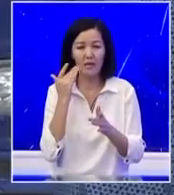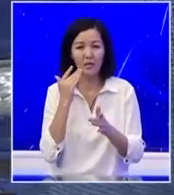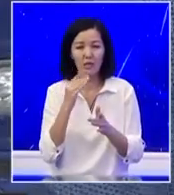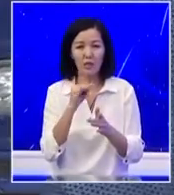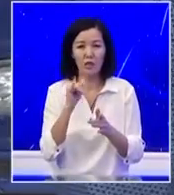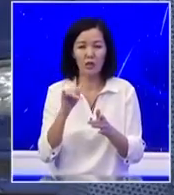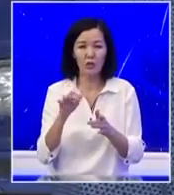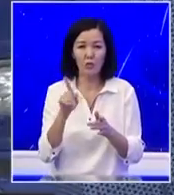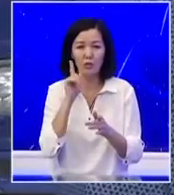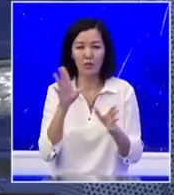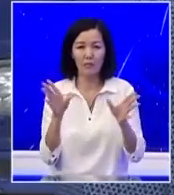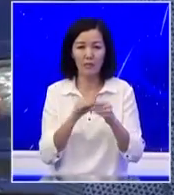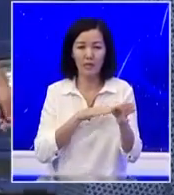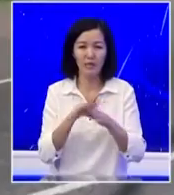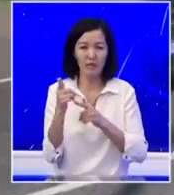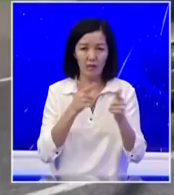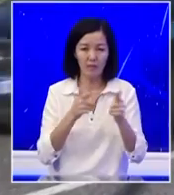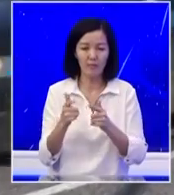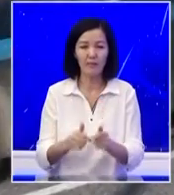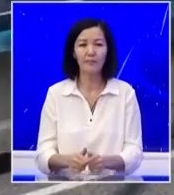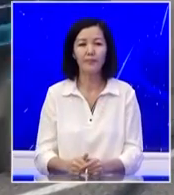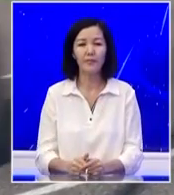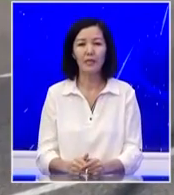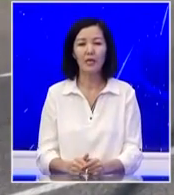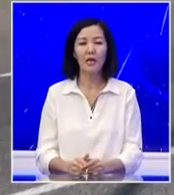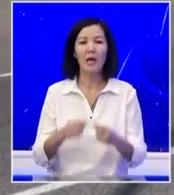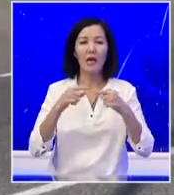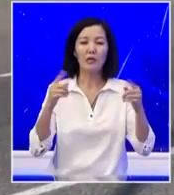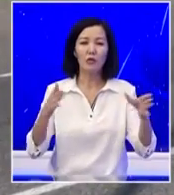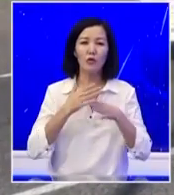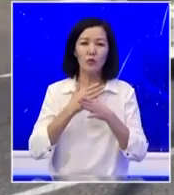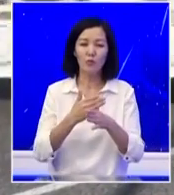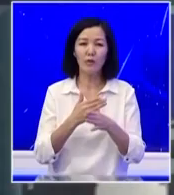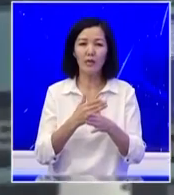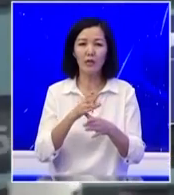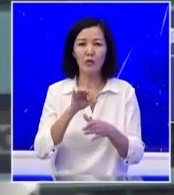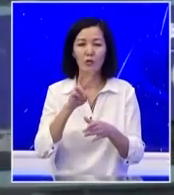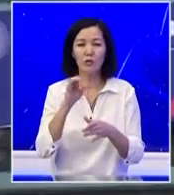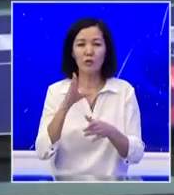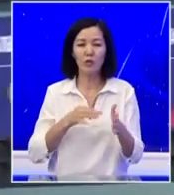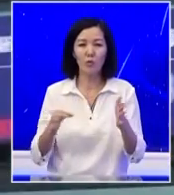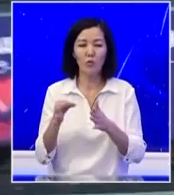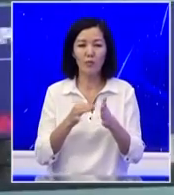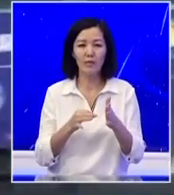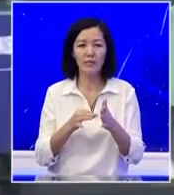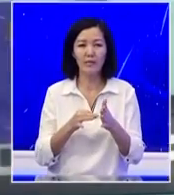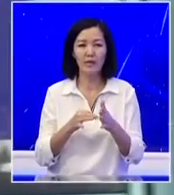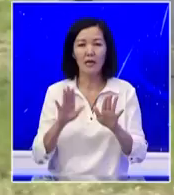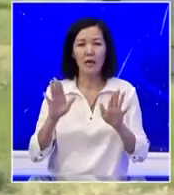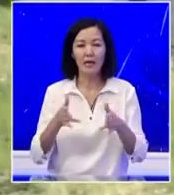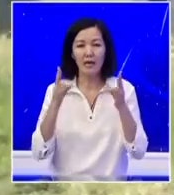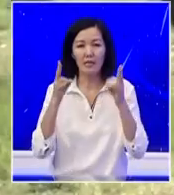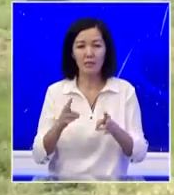жастары бірлесіп жұмыс атқаруға әрқашан дайынбыз. Бұл ретке гуманитарлық көмек Түркістан облысындағы айтып келмейтін